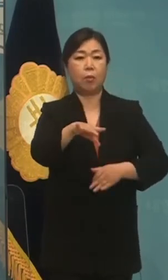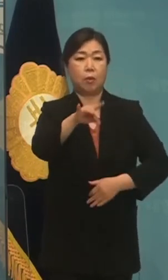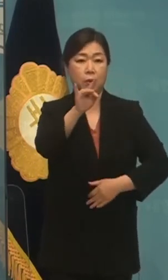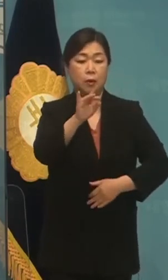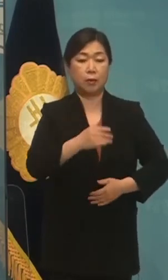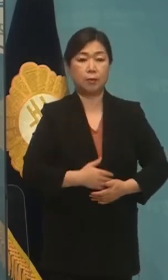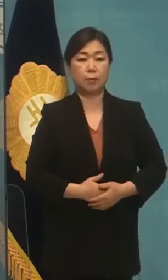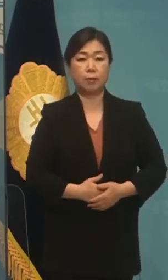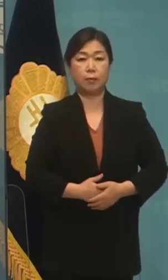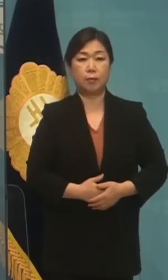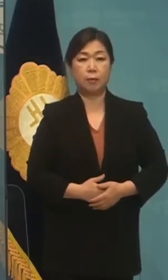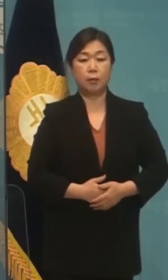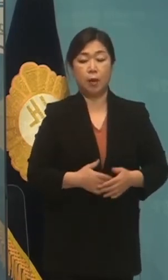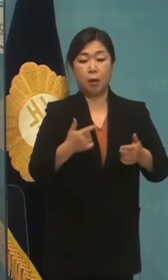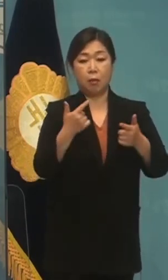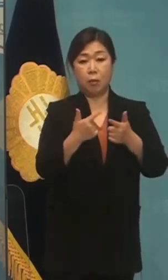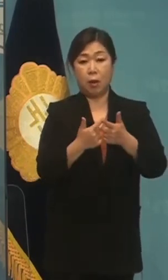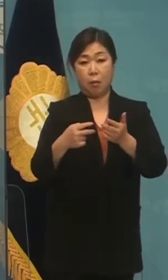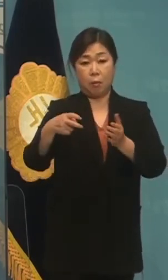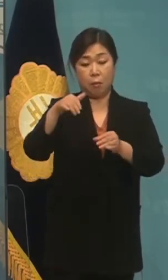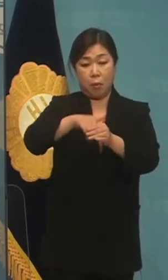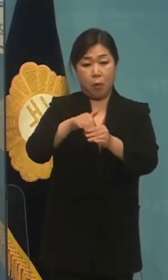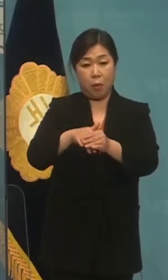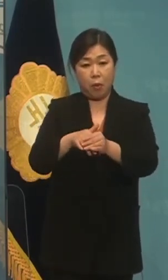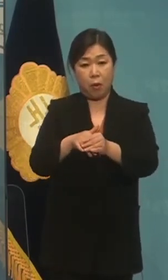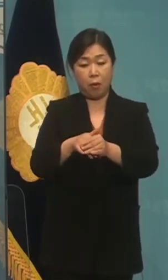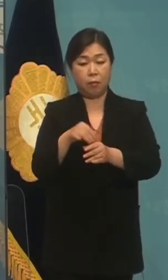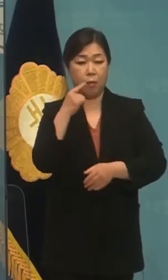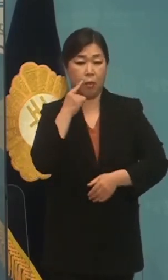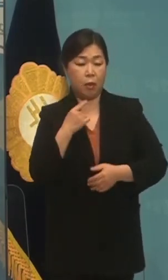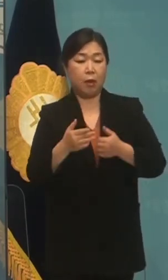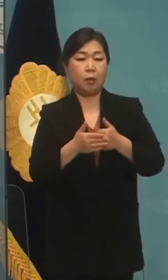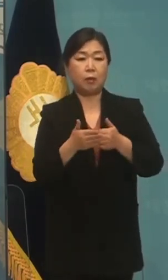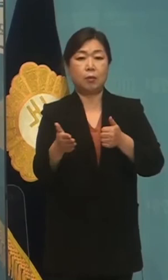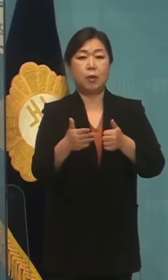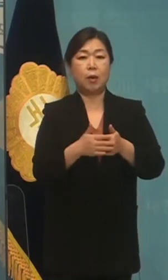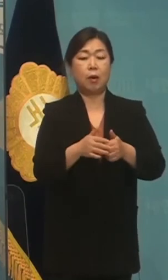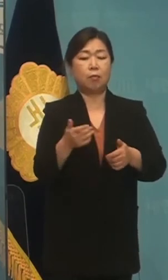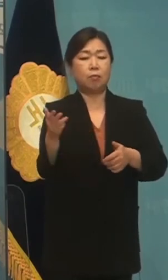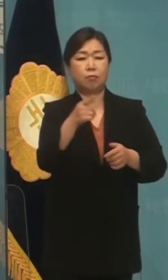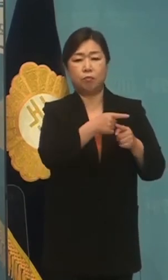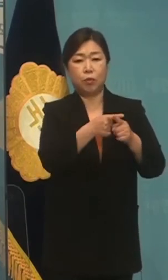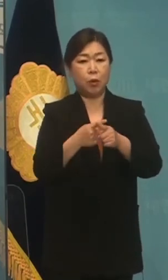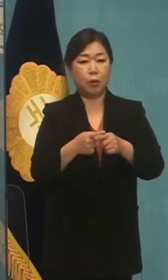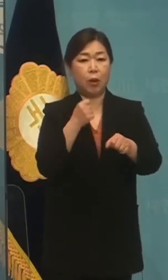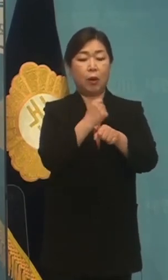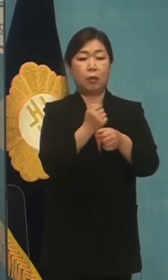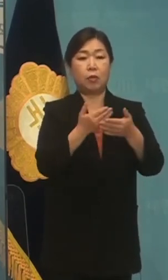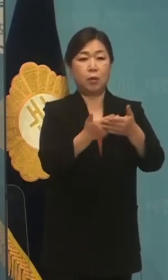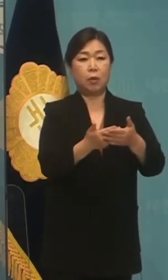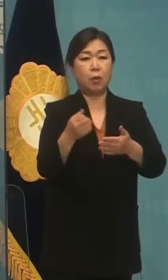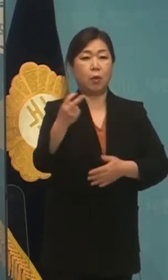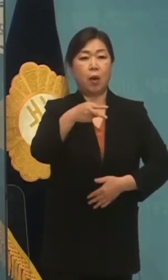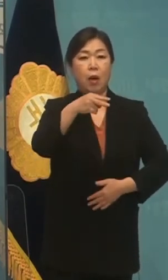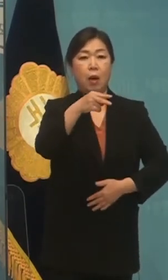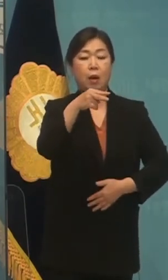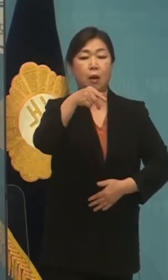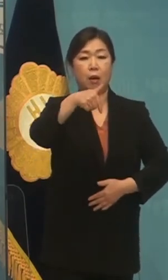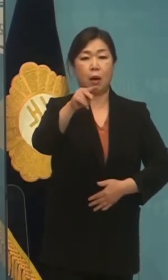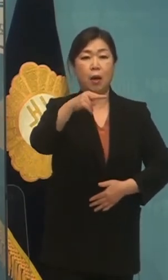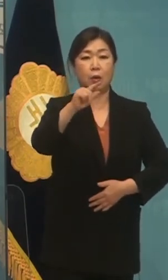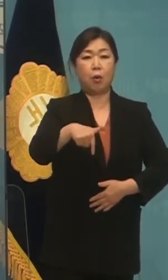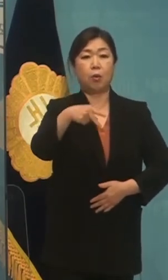먼저입니다. 부산 표심만을 바라보며 문지도 따지지도 않고 심지어 가덕도 주민의